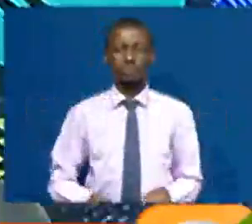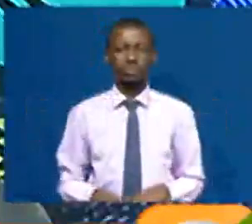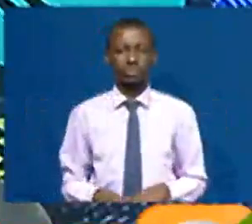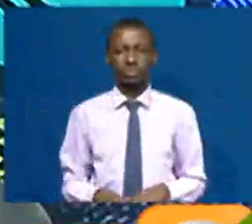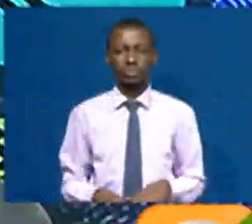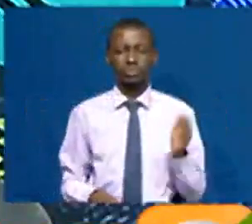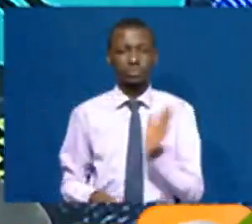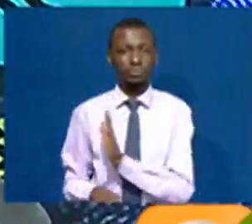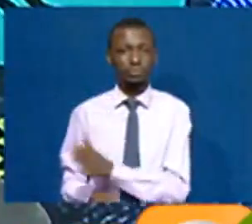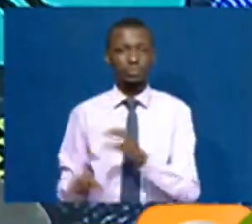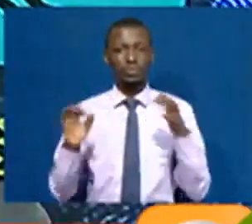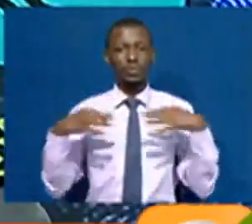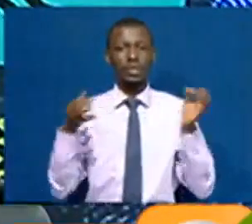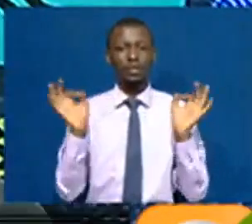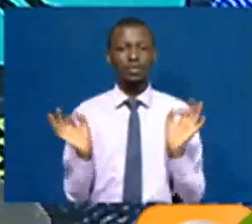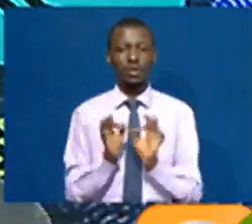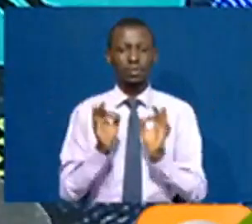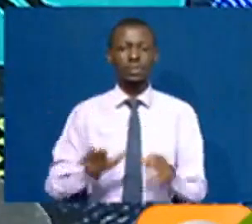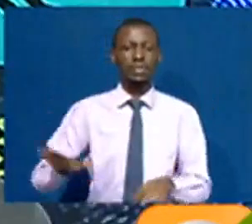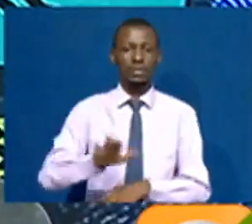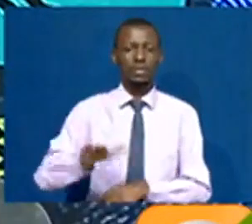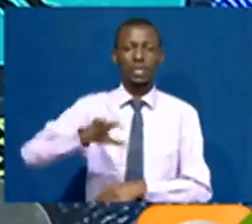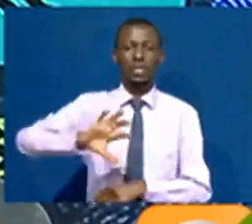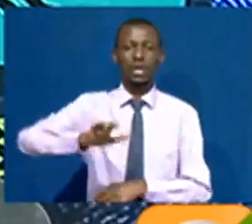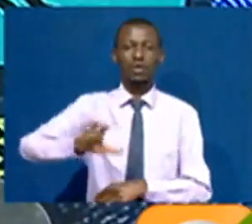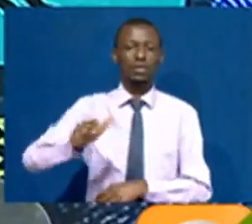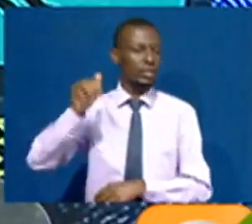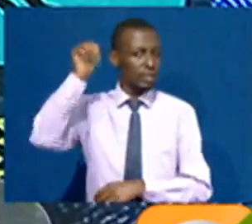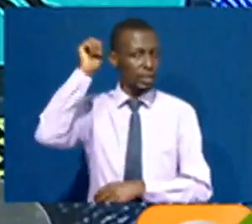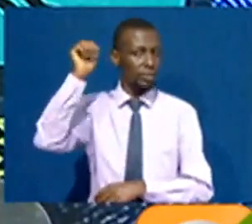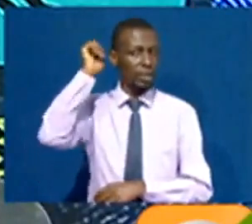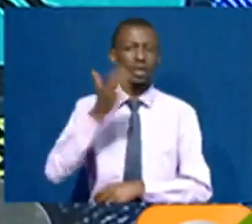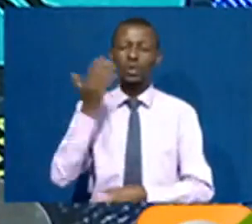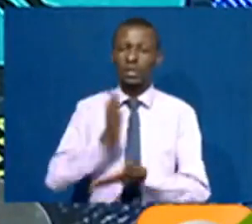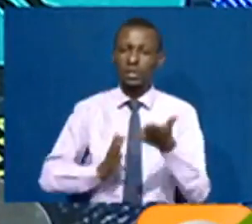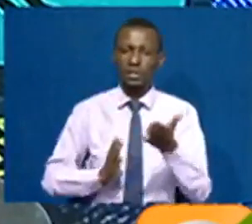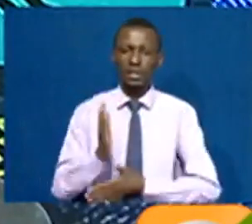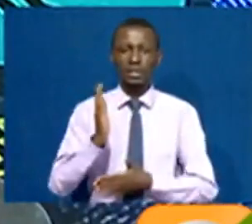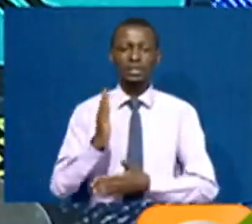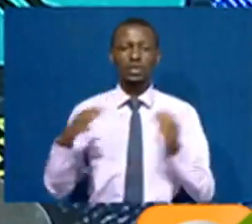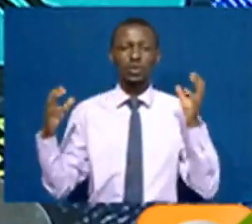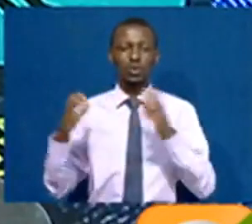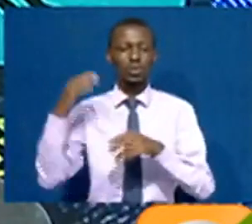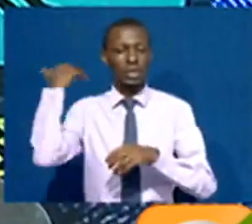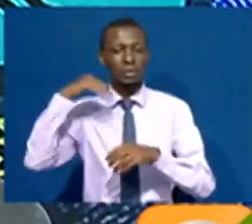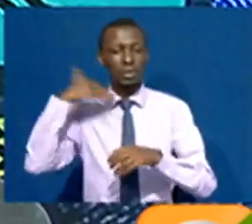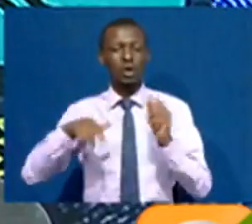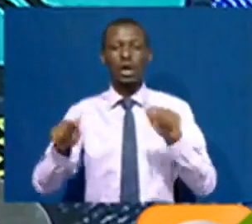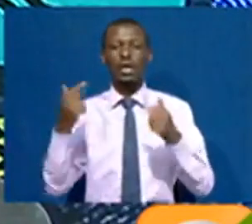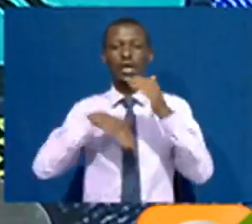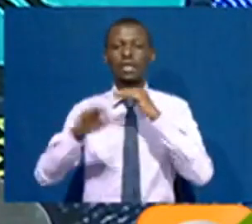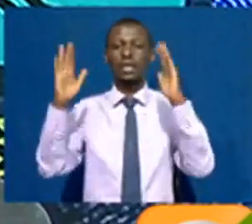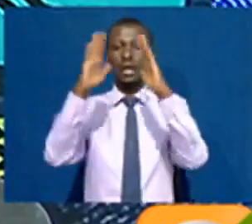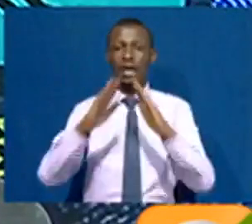familia Moja katika kijiji Cha ebate katika kaunti Ya nyamira inalilia Haki baada ya genge La majambazi kuwavamia nyumbani kwao Na kumuoa